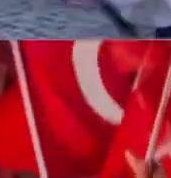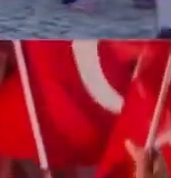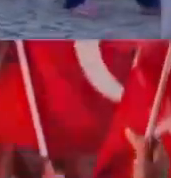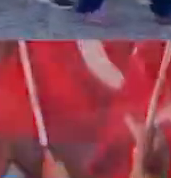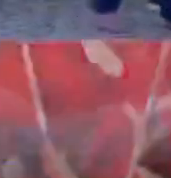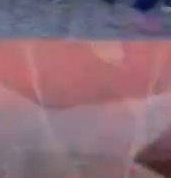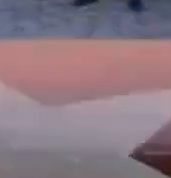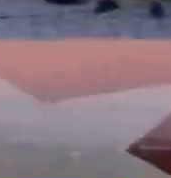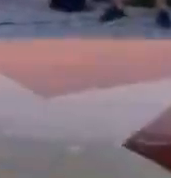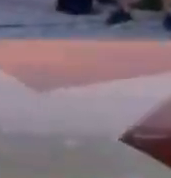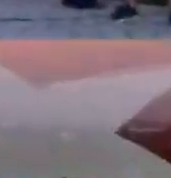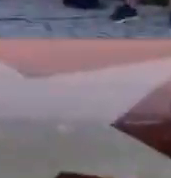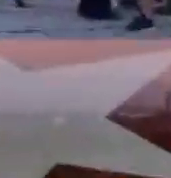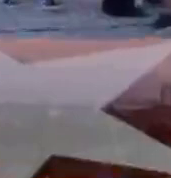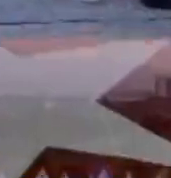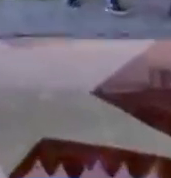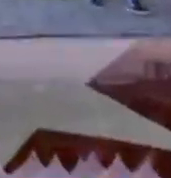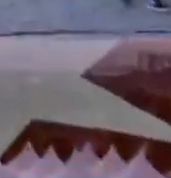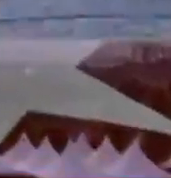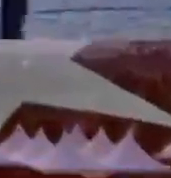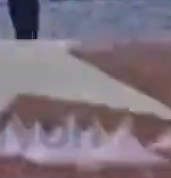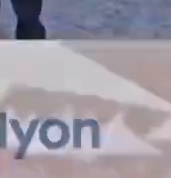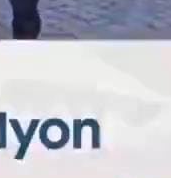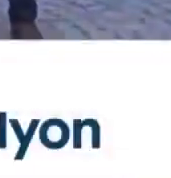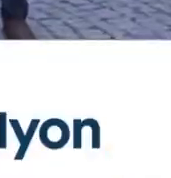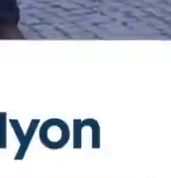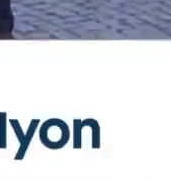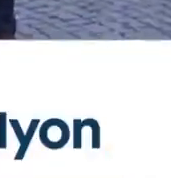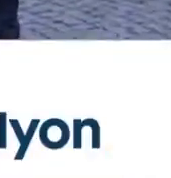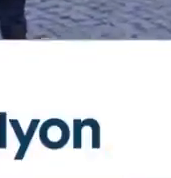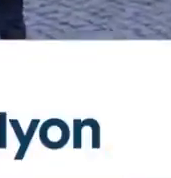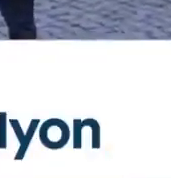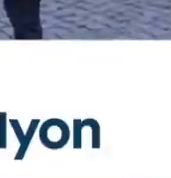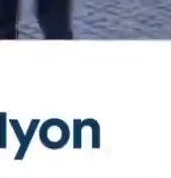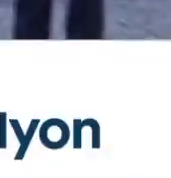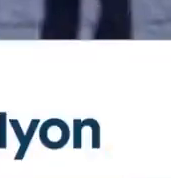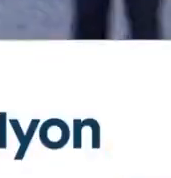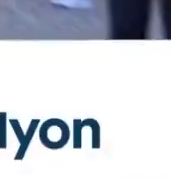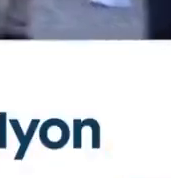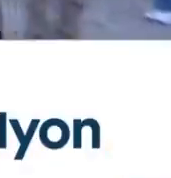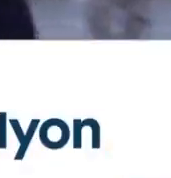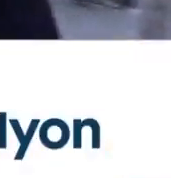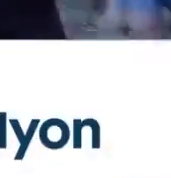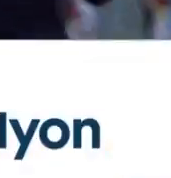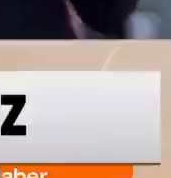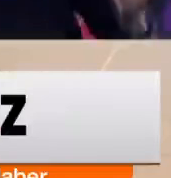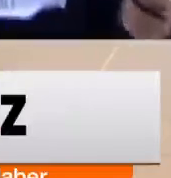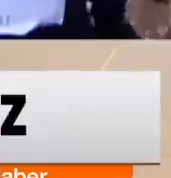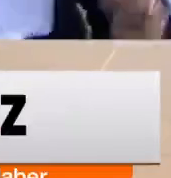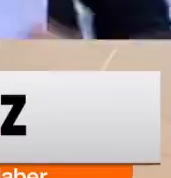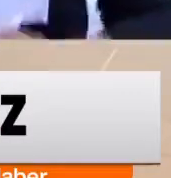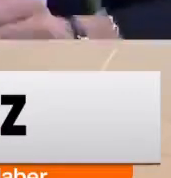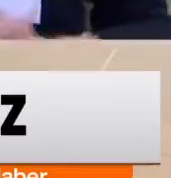de ziyaret ediyor. Başta da söylediğim gibi buraya gelip de duygulanmamak imkansız. Burada vatandaşımız